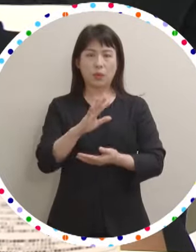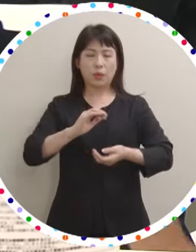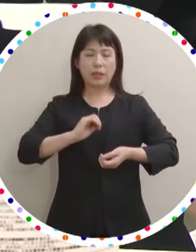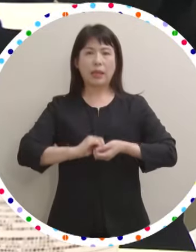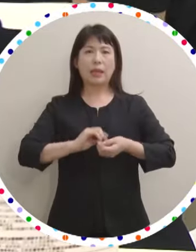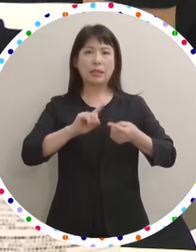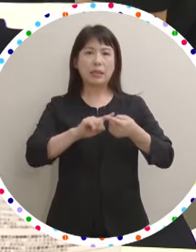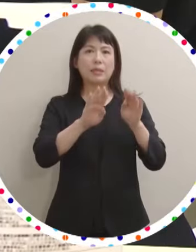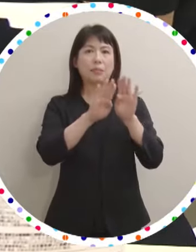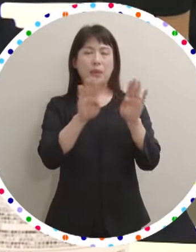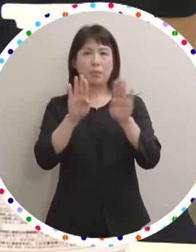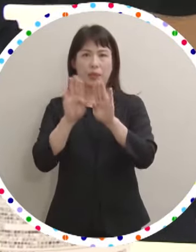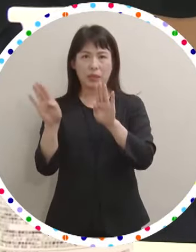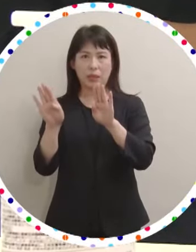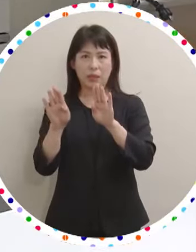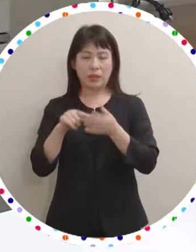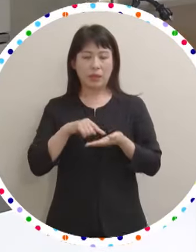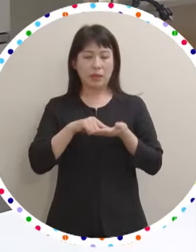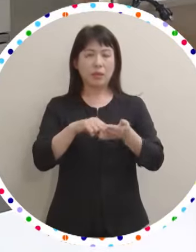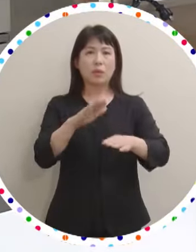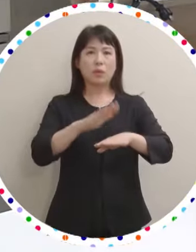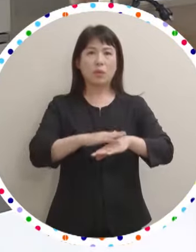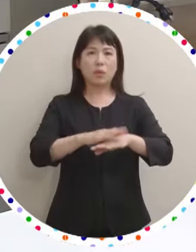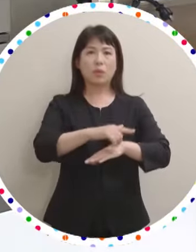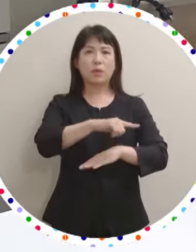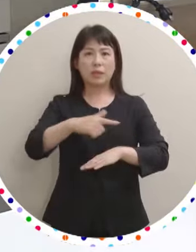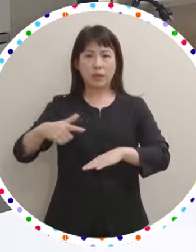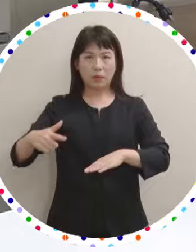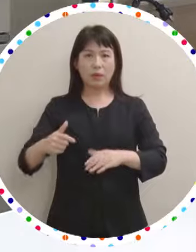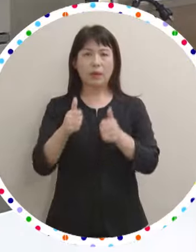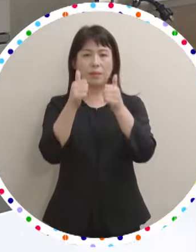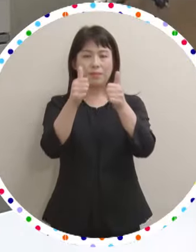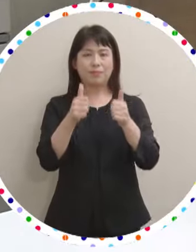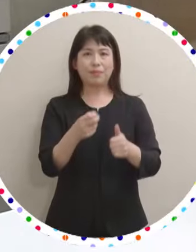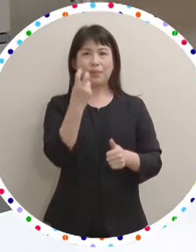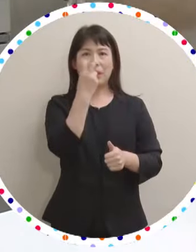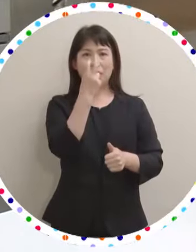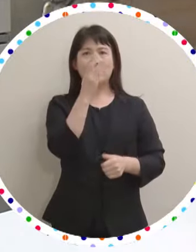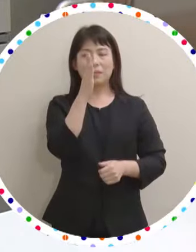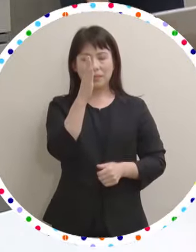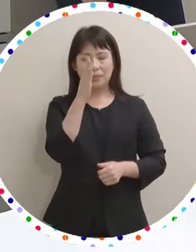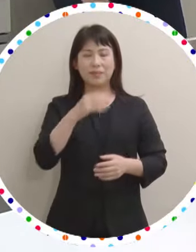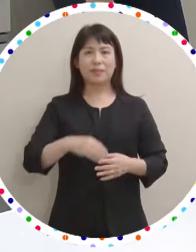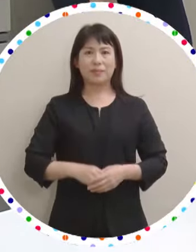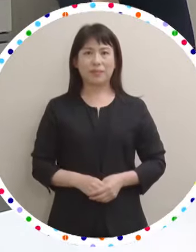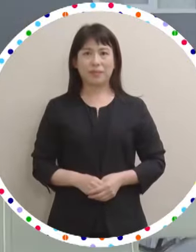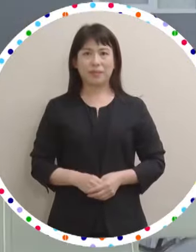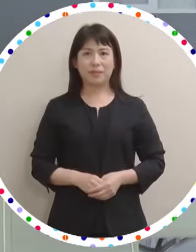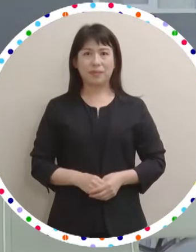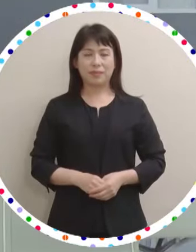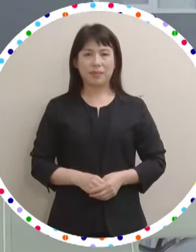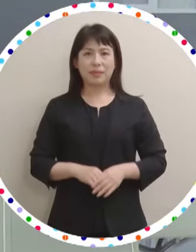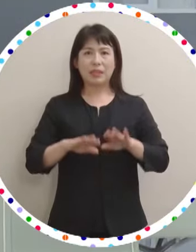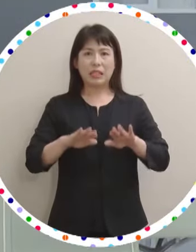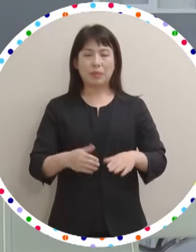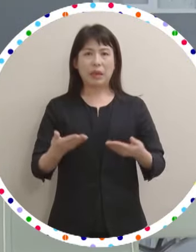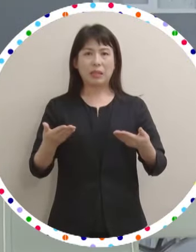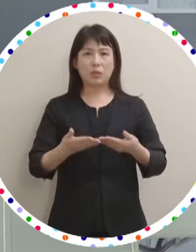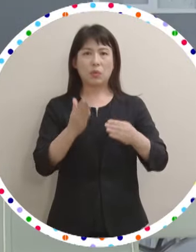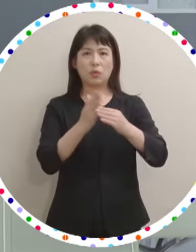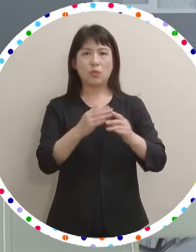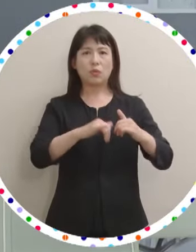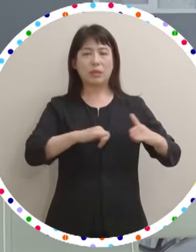開催しています。応募方法など詳しくはウェブページをチェックしてみてください。 現役の